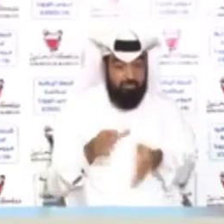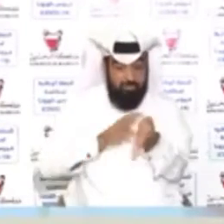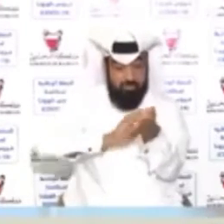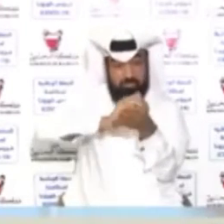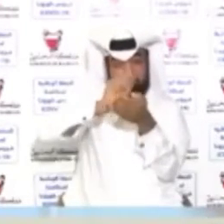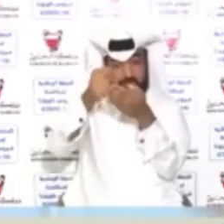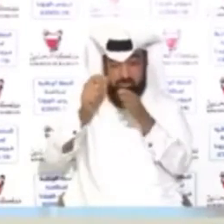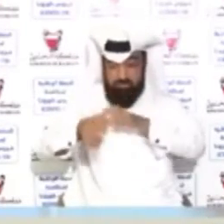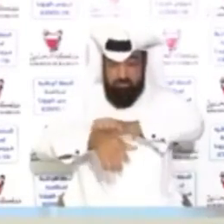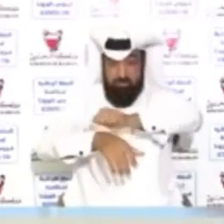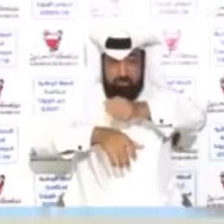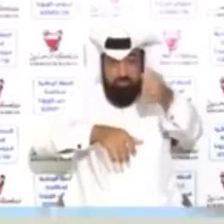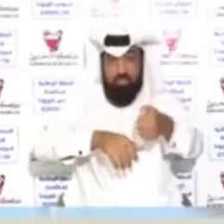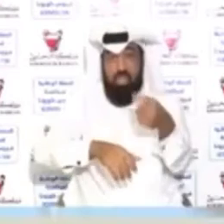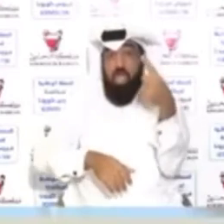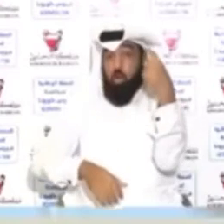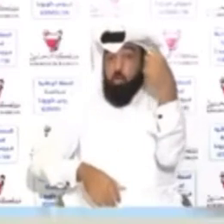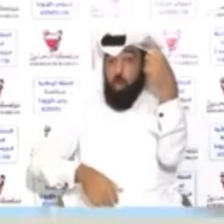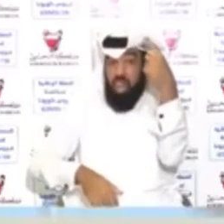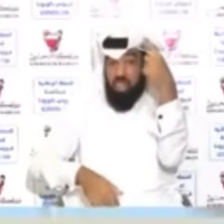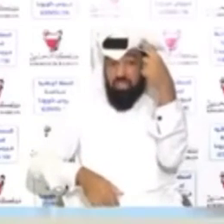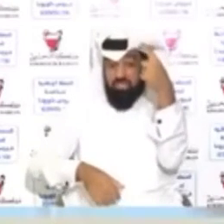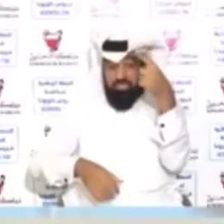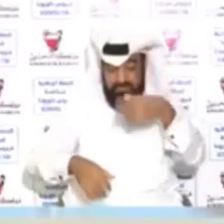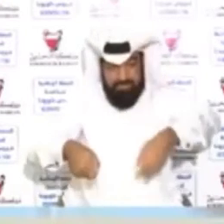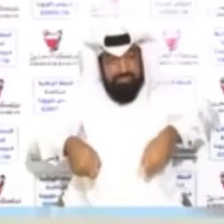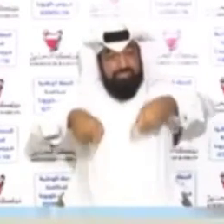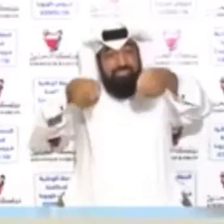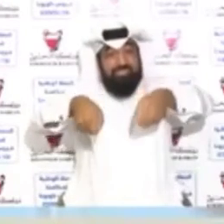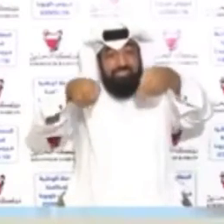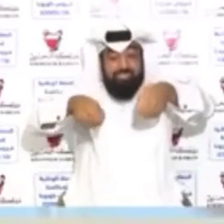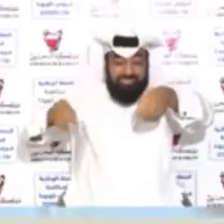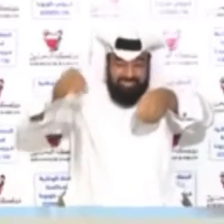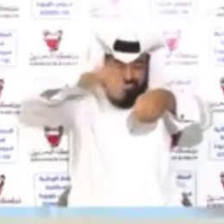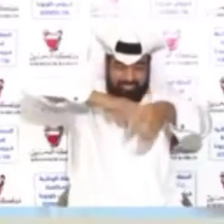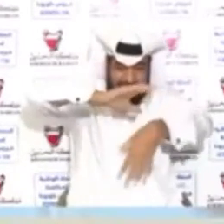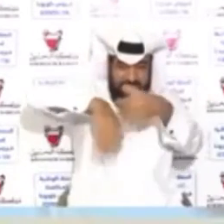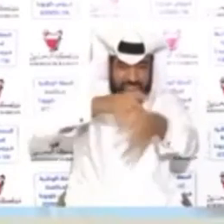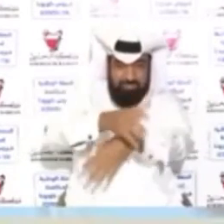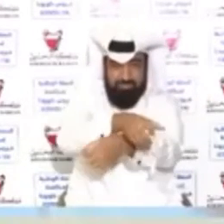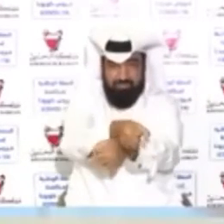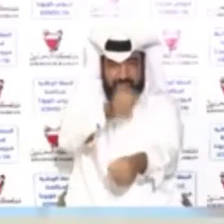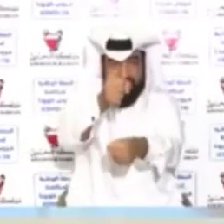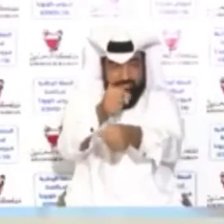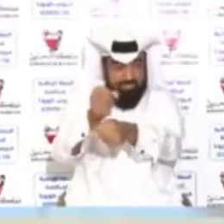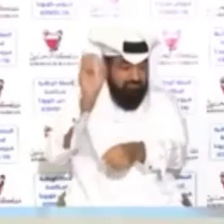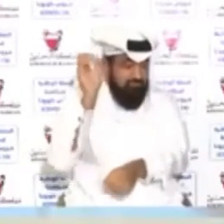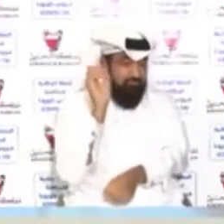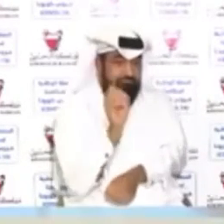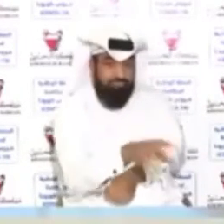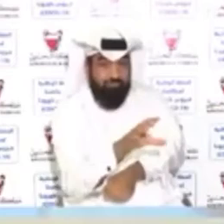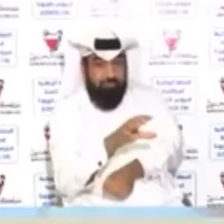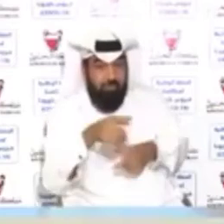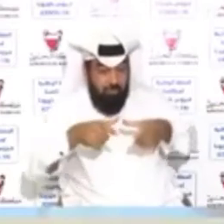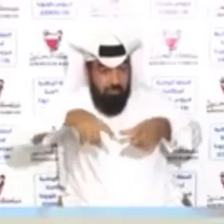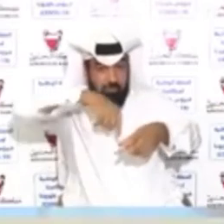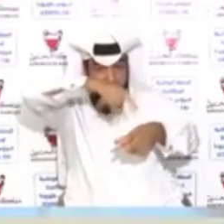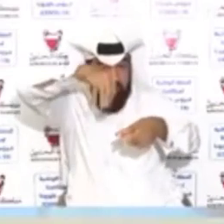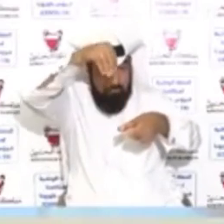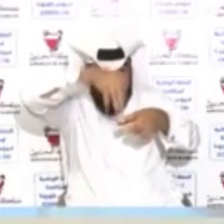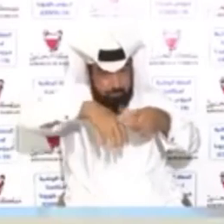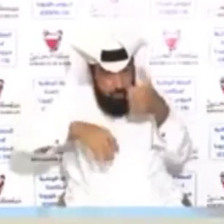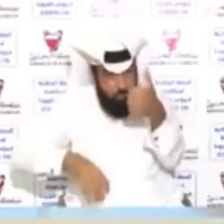شيء، وتخليه في كيس خاص، وبعدين تغسل يدك لمدة تقريبا 20 ثانية، وبعدين